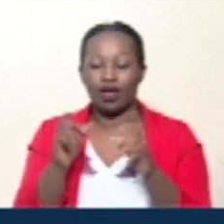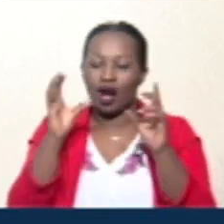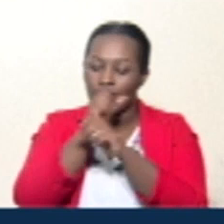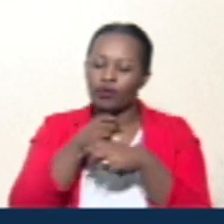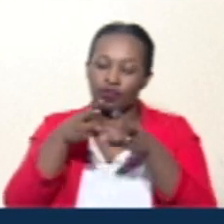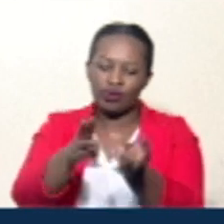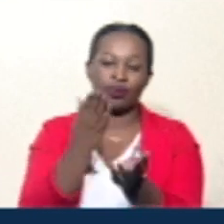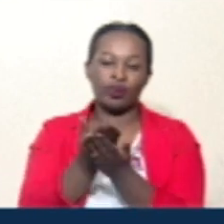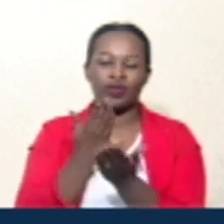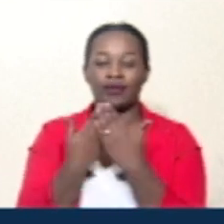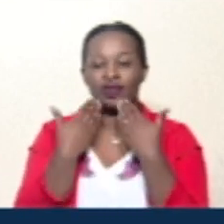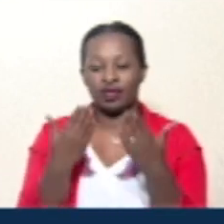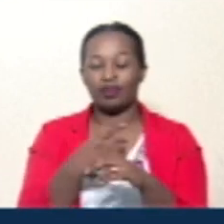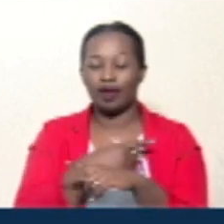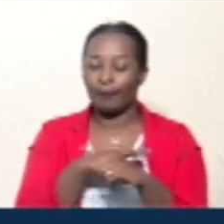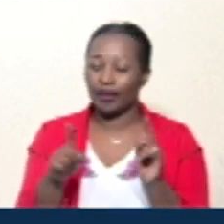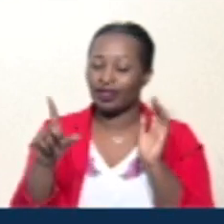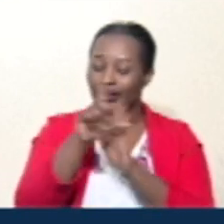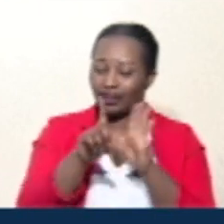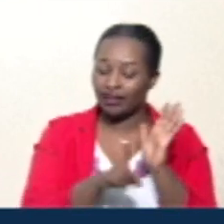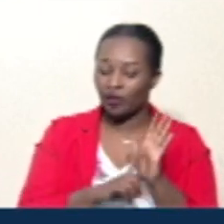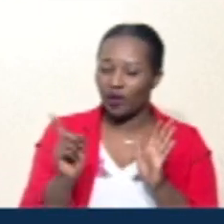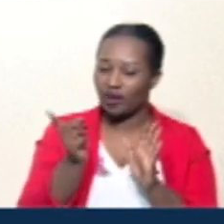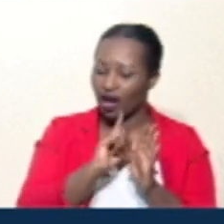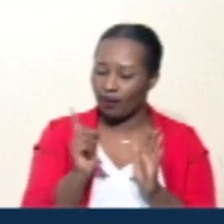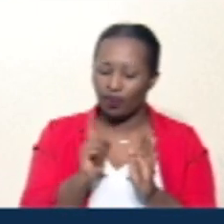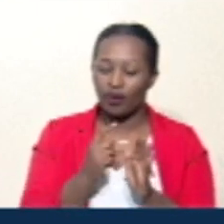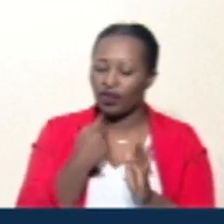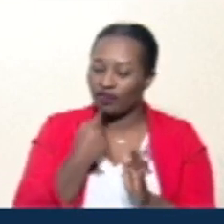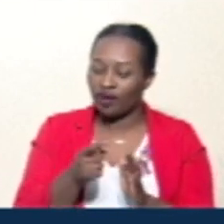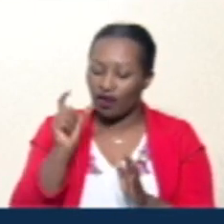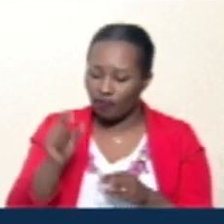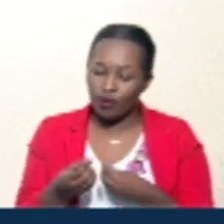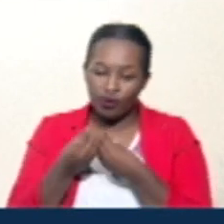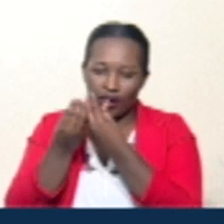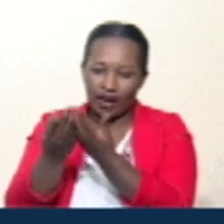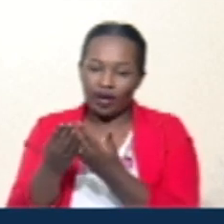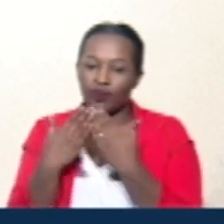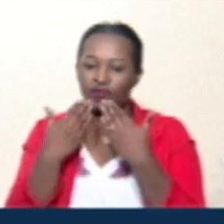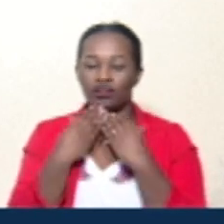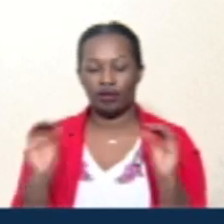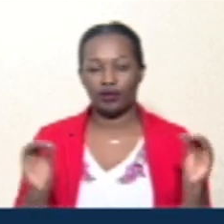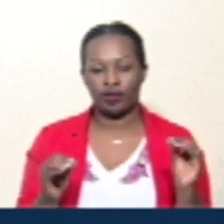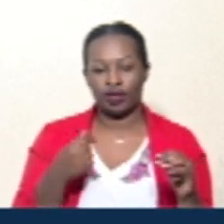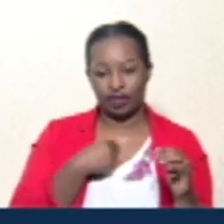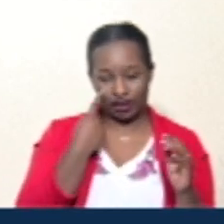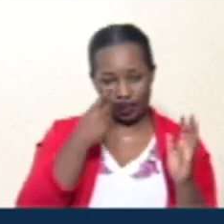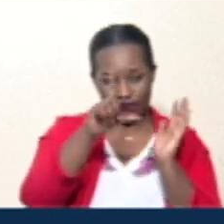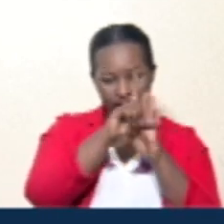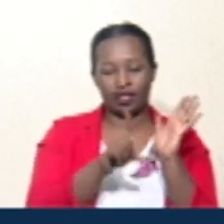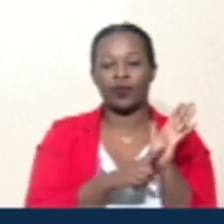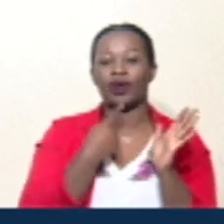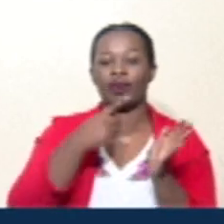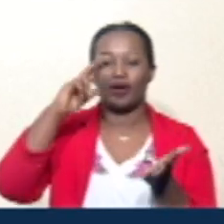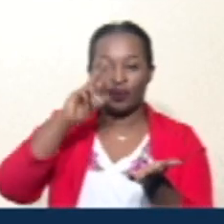iryo shimwe. Ariko nagategeko ribuza uwahawe kuba yashima. Ndeba mu itegeko nasanze ko kugira ngo